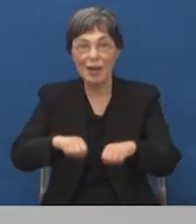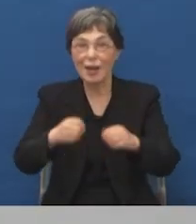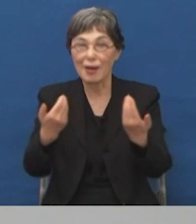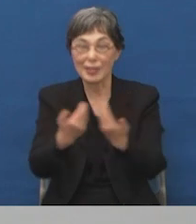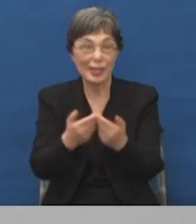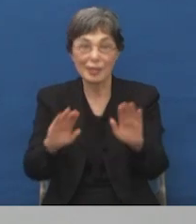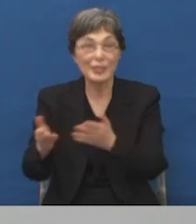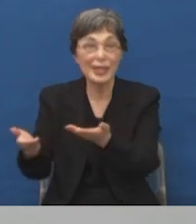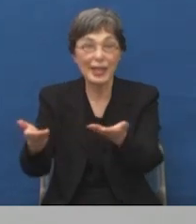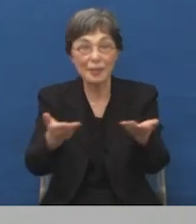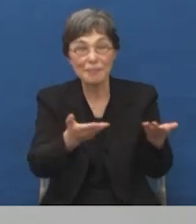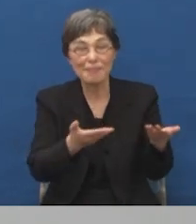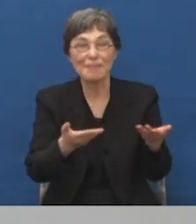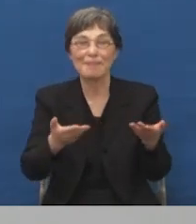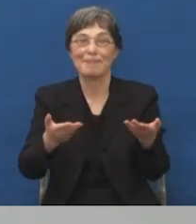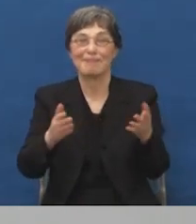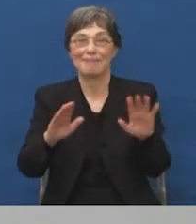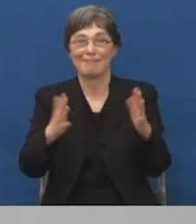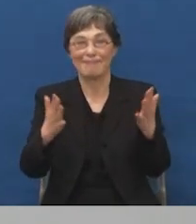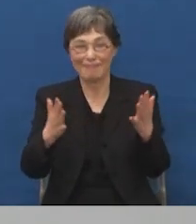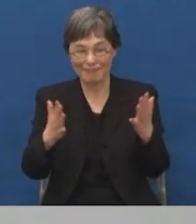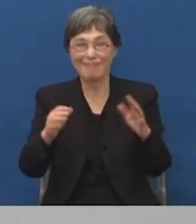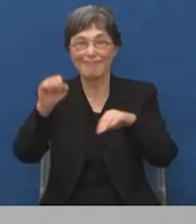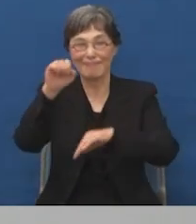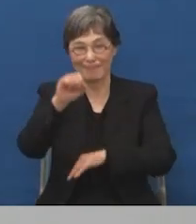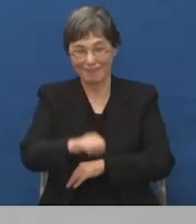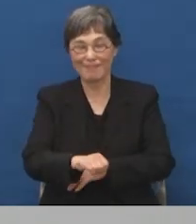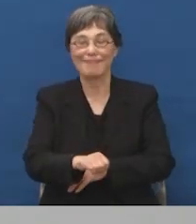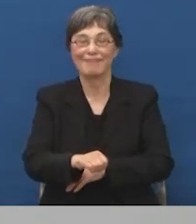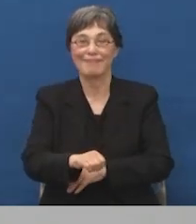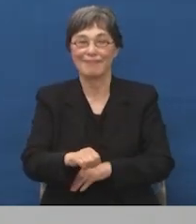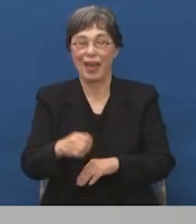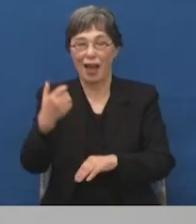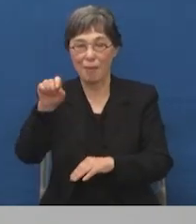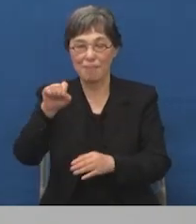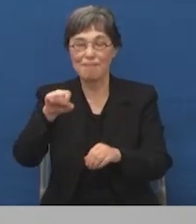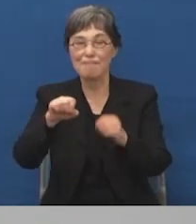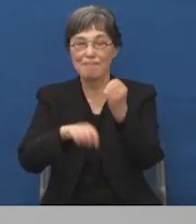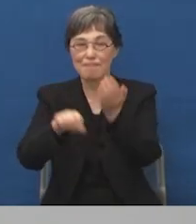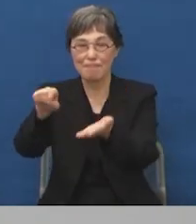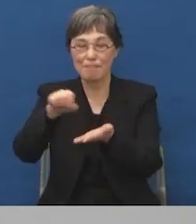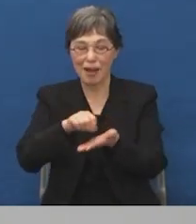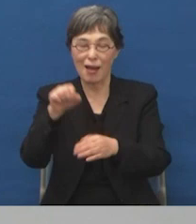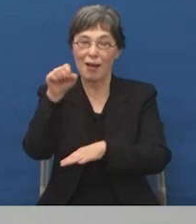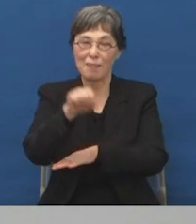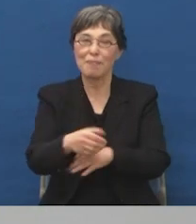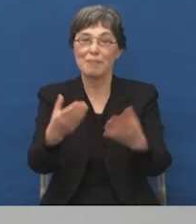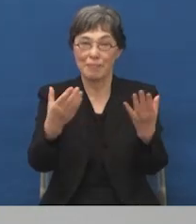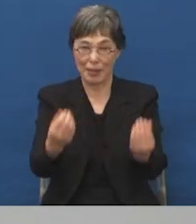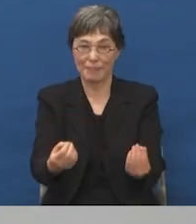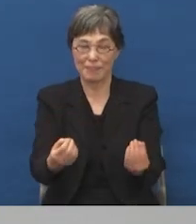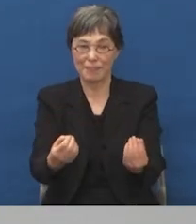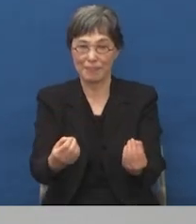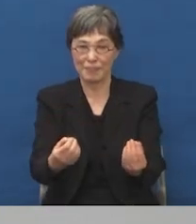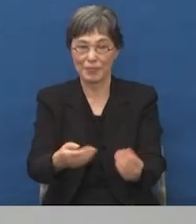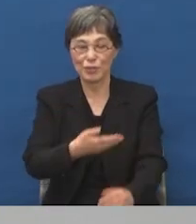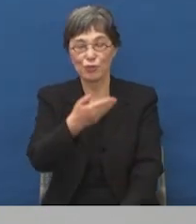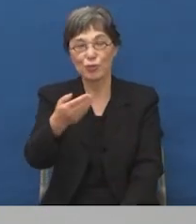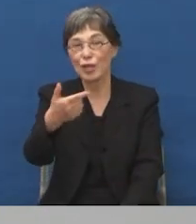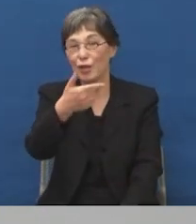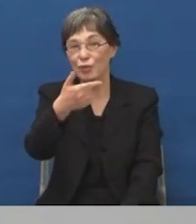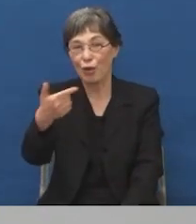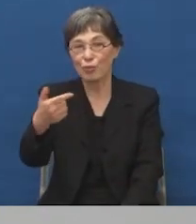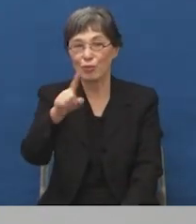んか。ご異議なしと認めます。よって本案は原案のとおり可決されました。日程第6、議